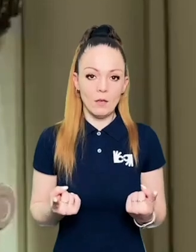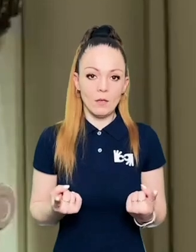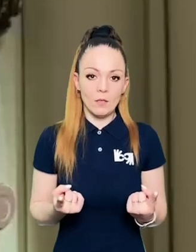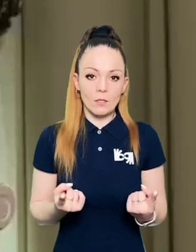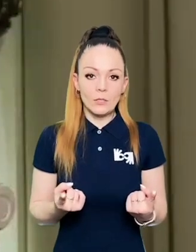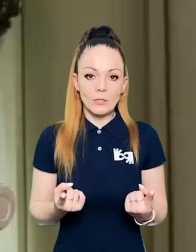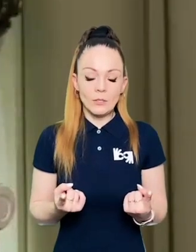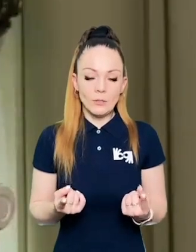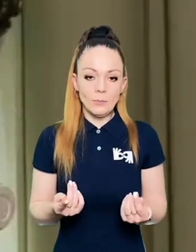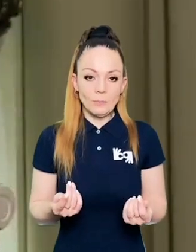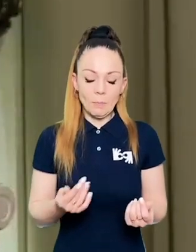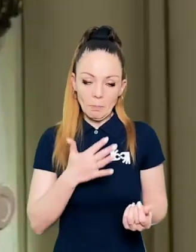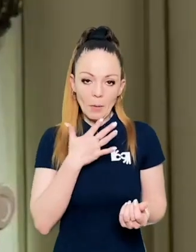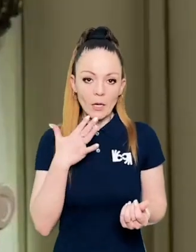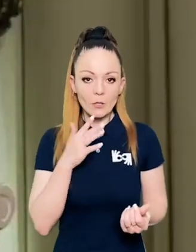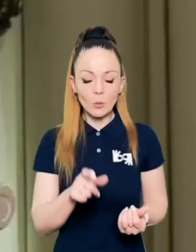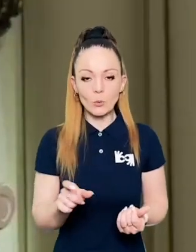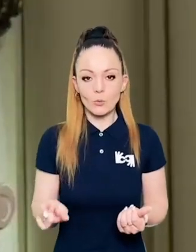велика,